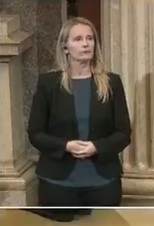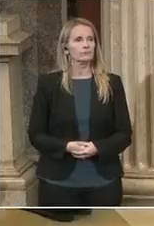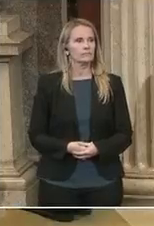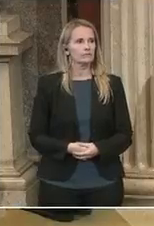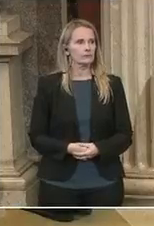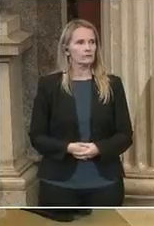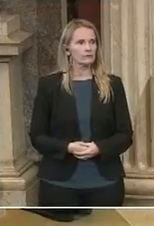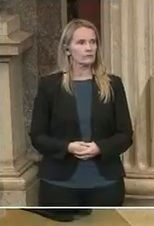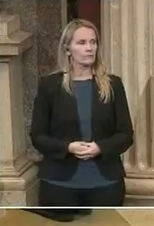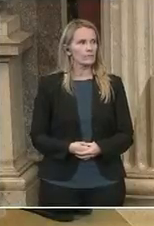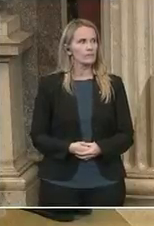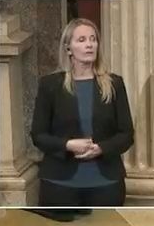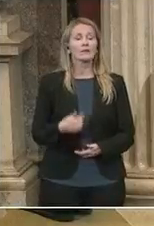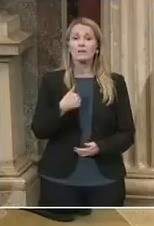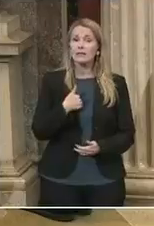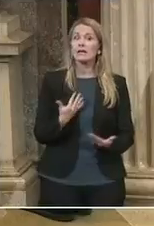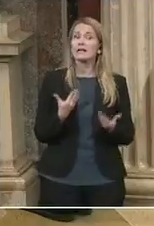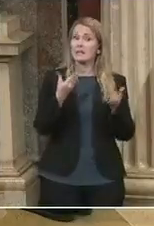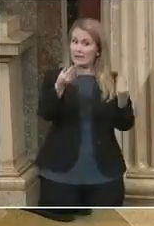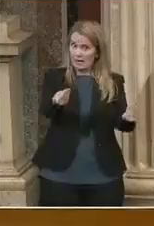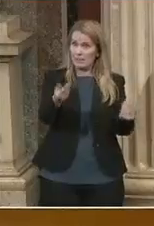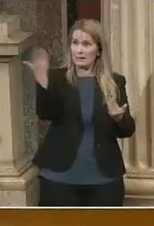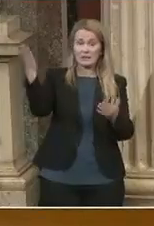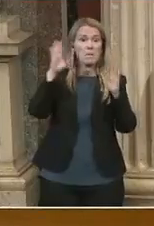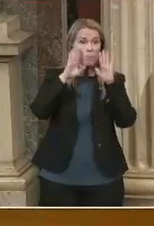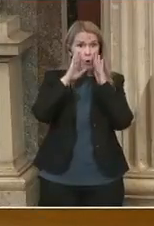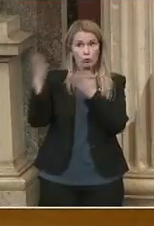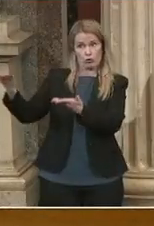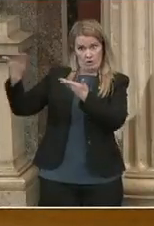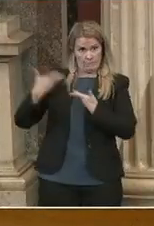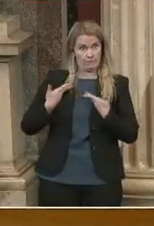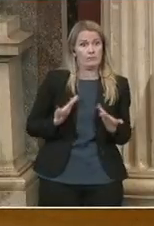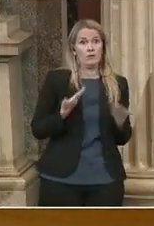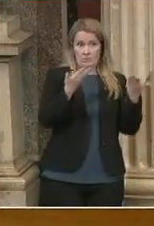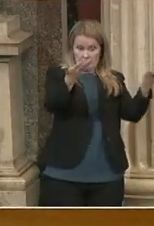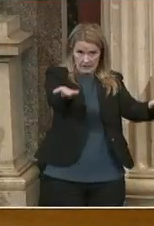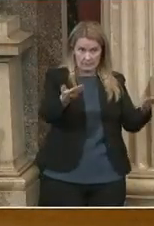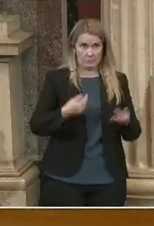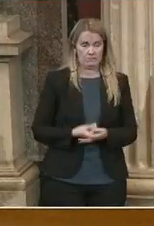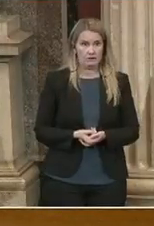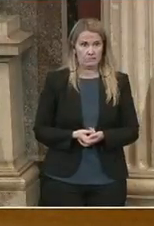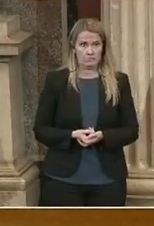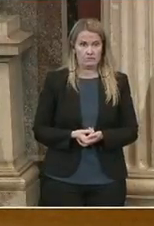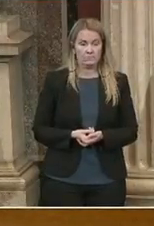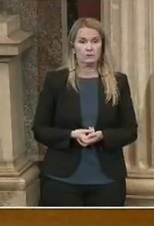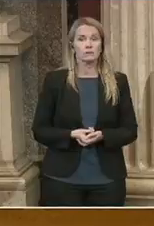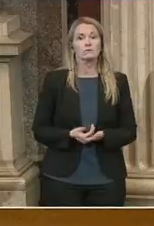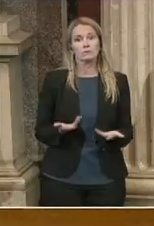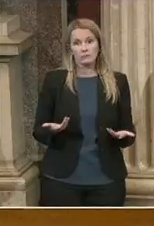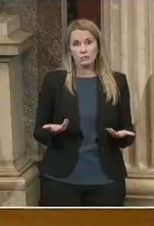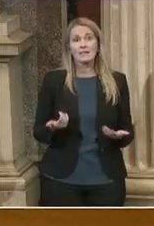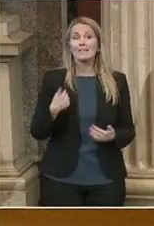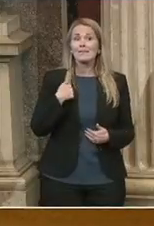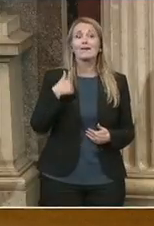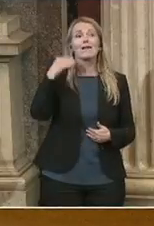nehmen ich gebe Ihnen dieses Wort weiter das mir heute gesagt worden ist und ich